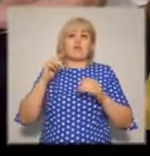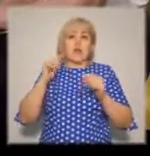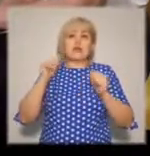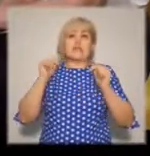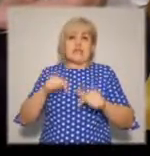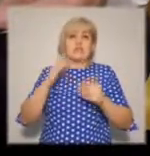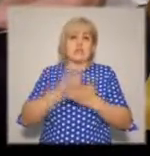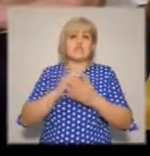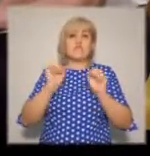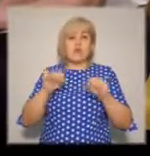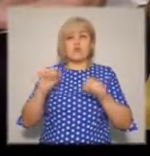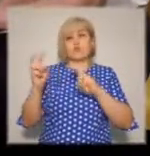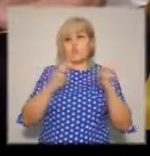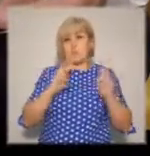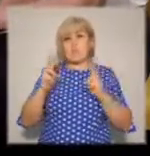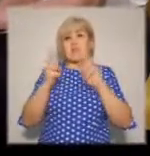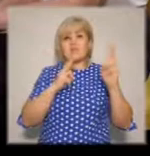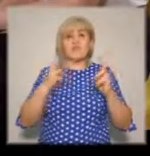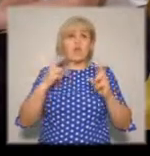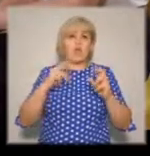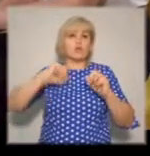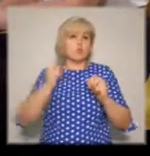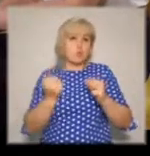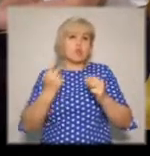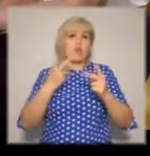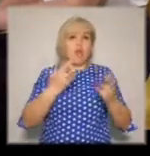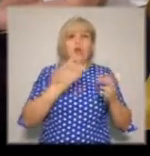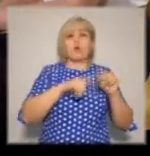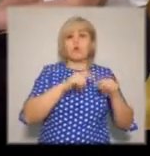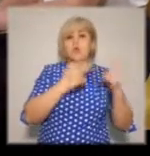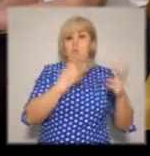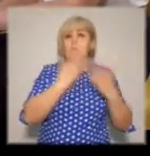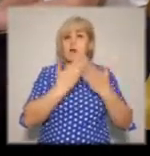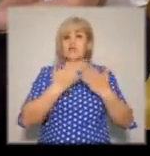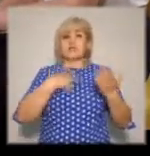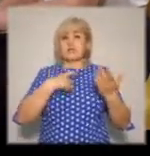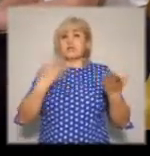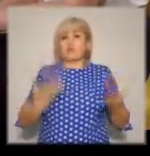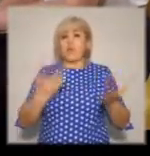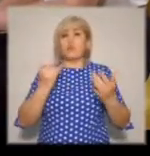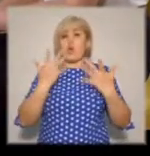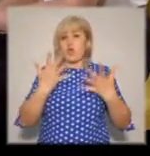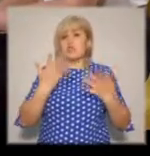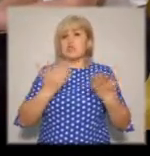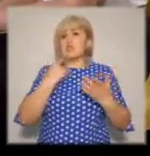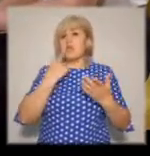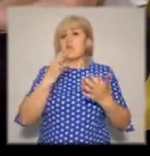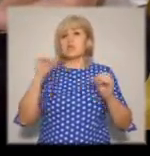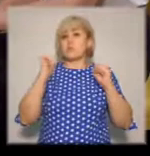родителей, показать себя. Ну, а, конечно, если говорить о спорте высших достижений, то есть возможность повысить